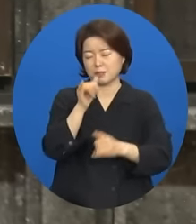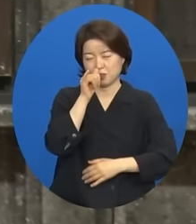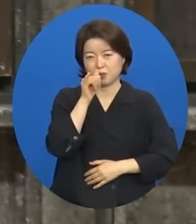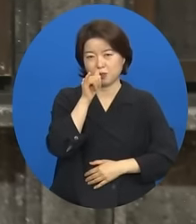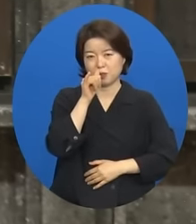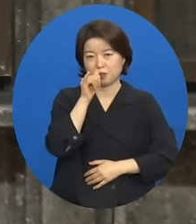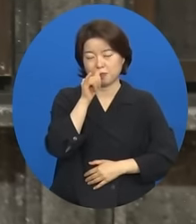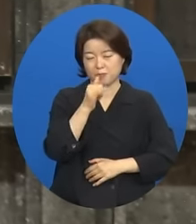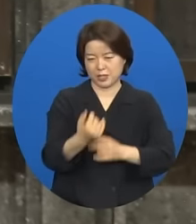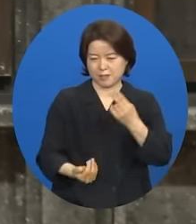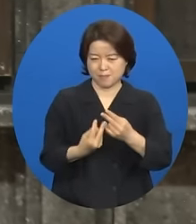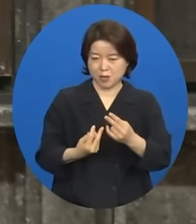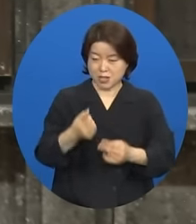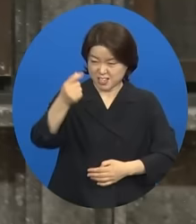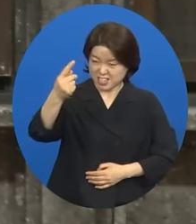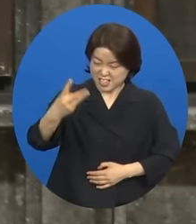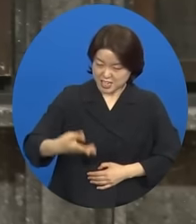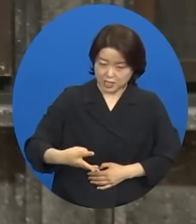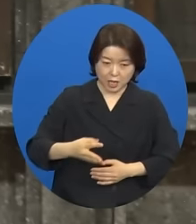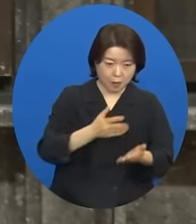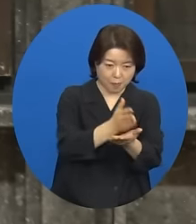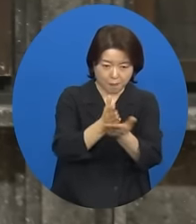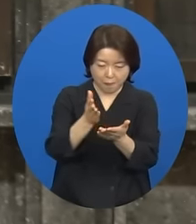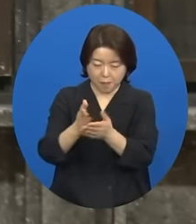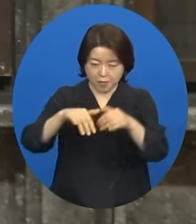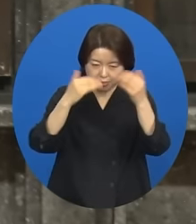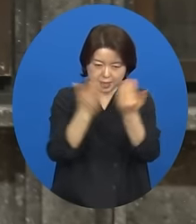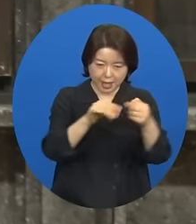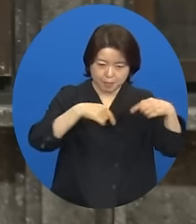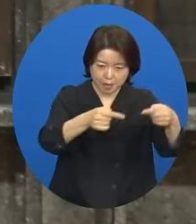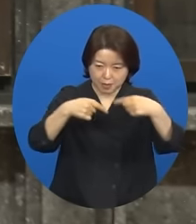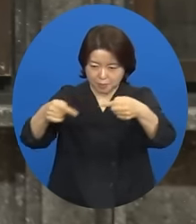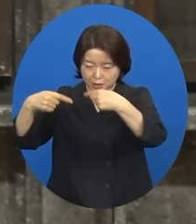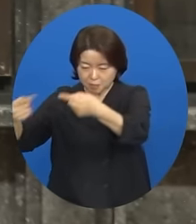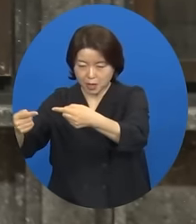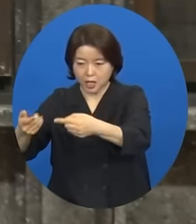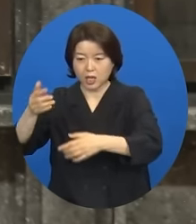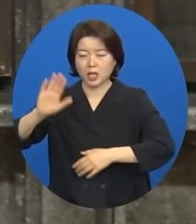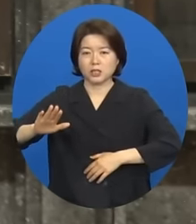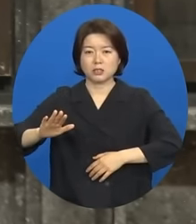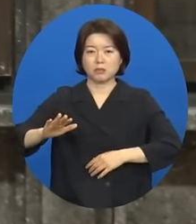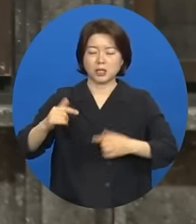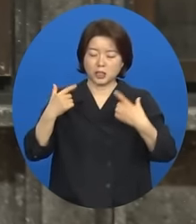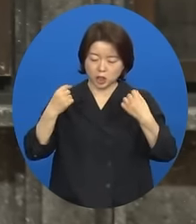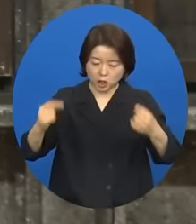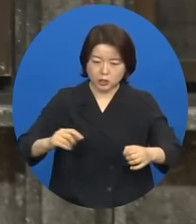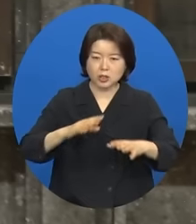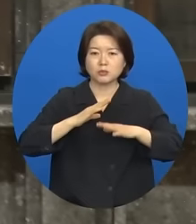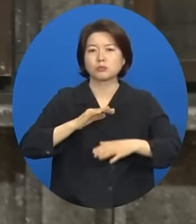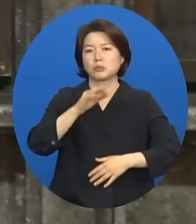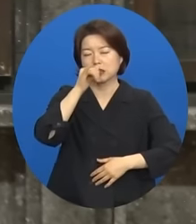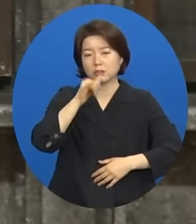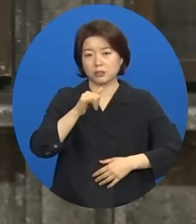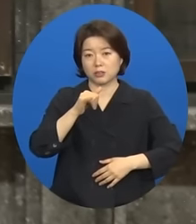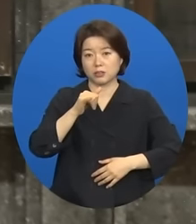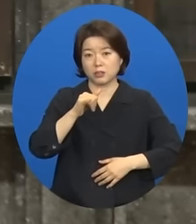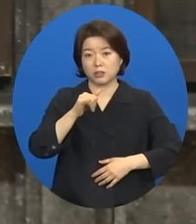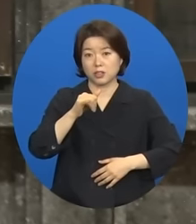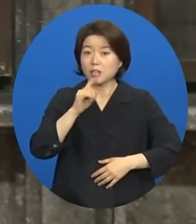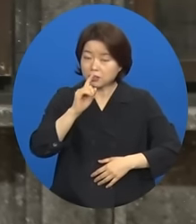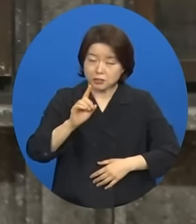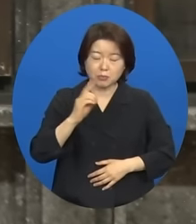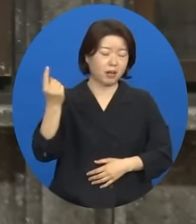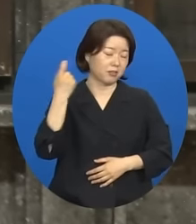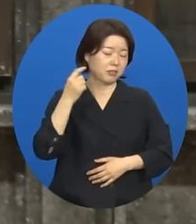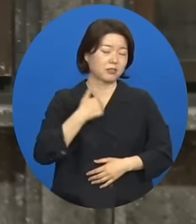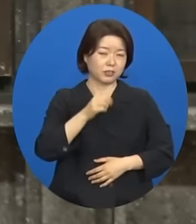보험을 엄청 많이 모든 분야에 다 들었는데도 두렵더래요. 그런 얘기를 제가 들은 적이 있습니다.